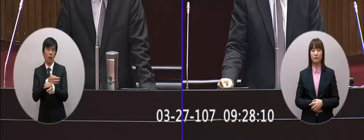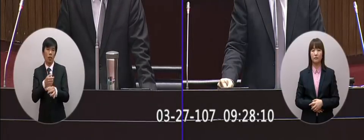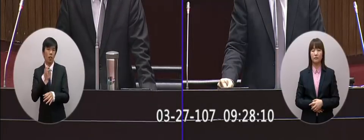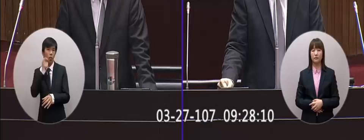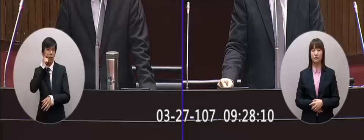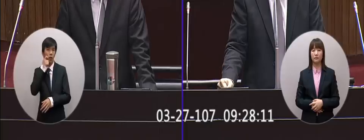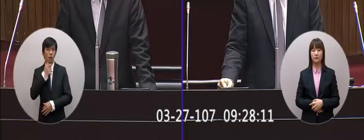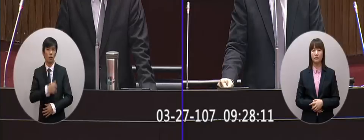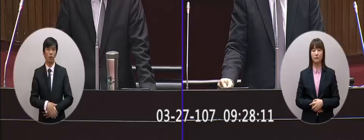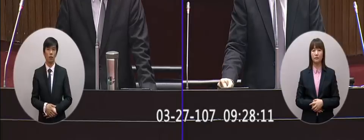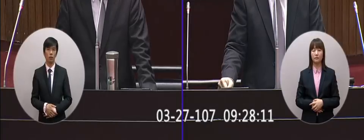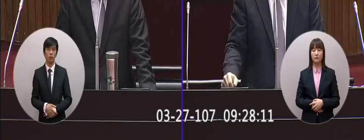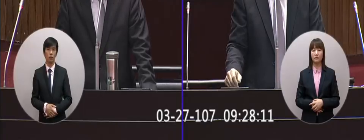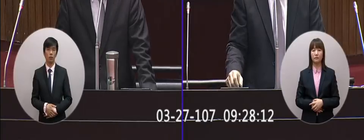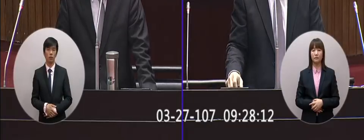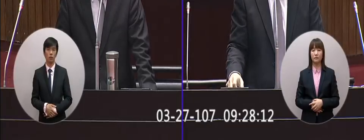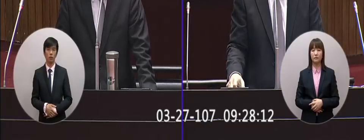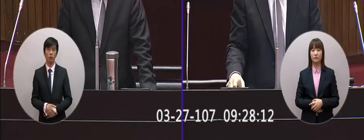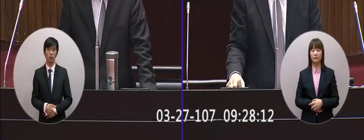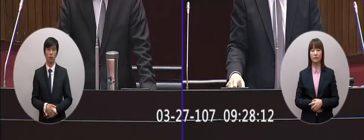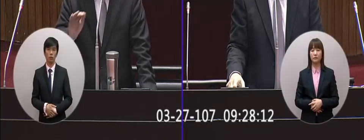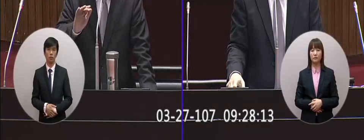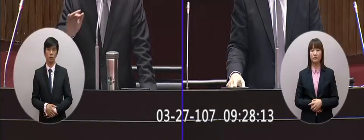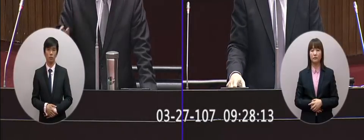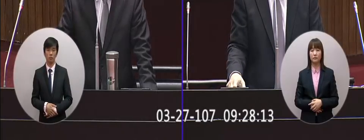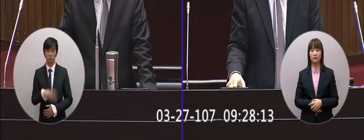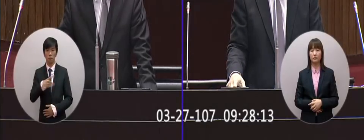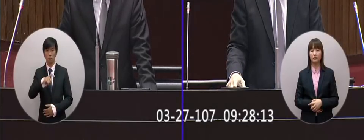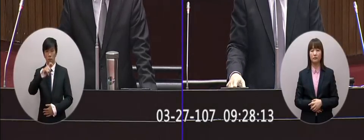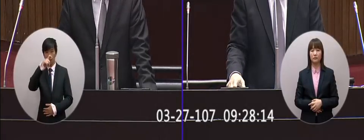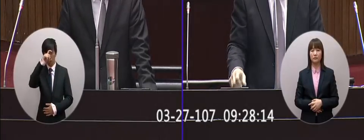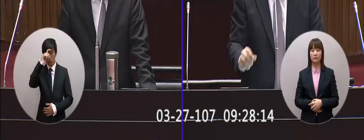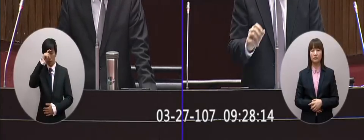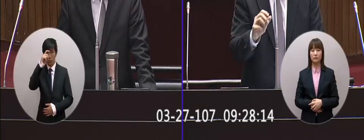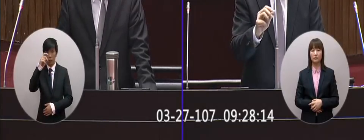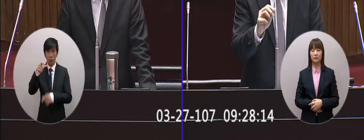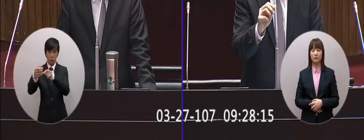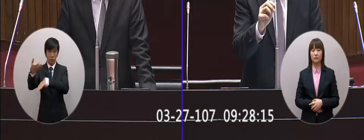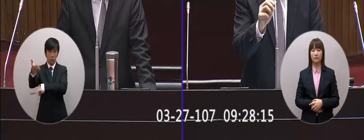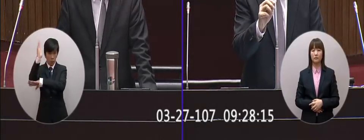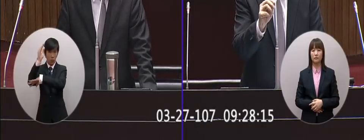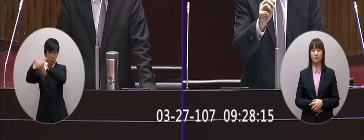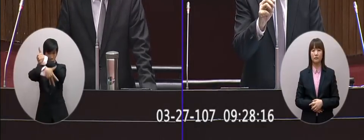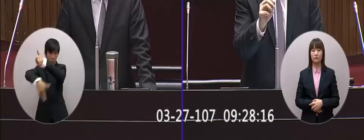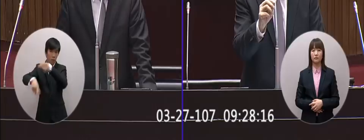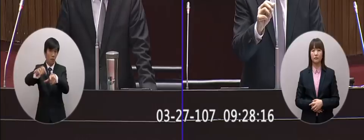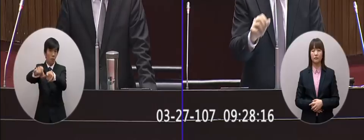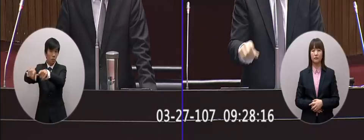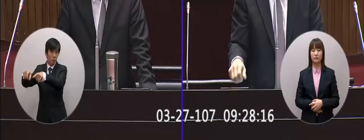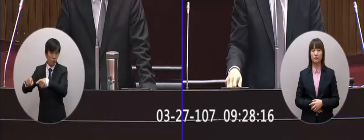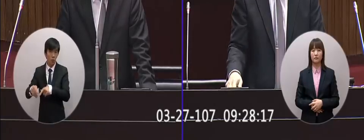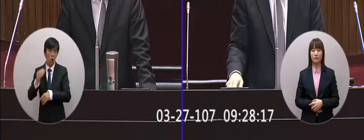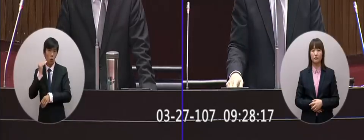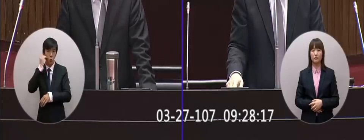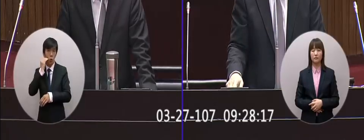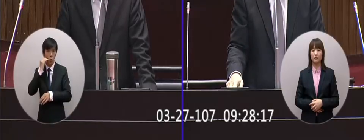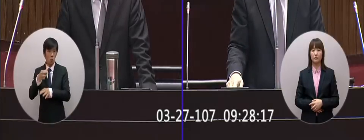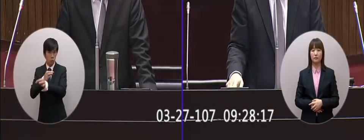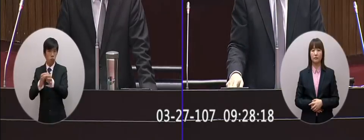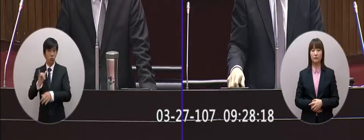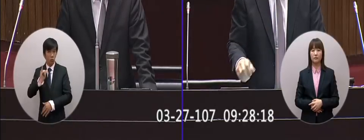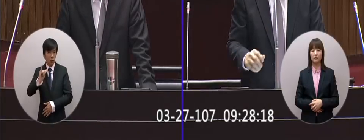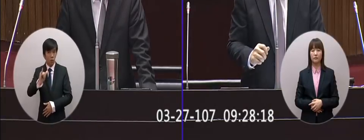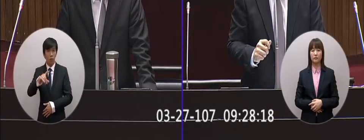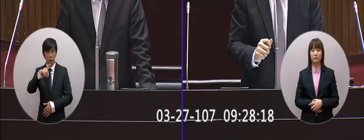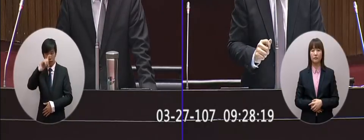费哈。否则的话呢，我们希望相关的公营事业除非公司情况特殊，否则的话，我们都是希望